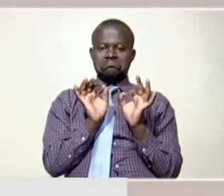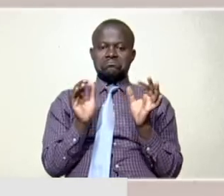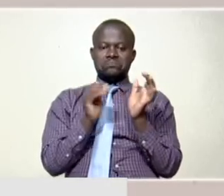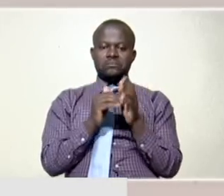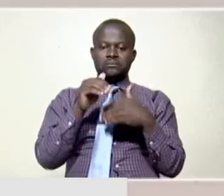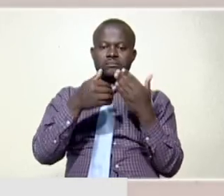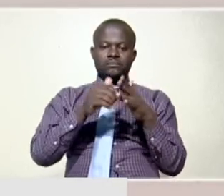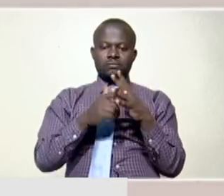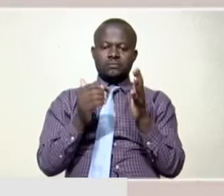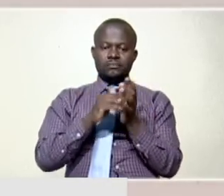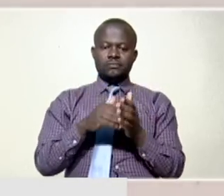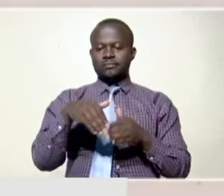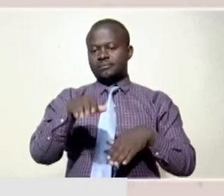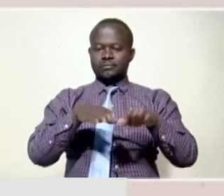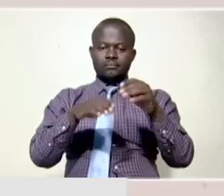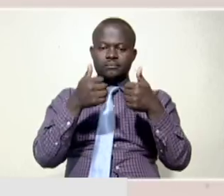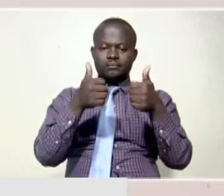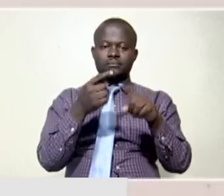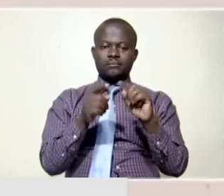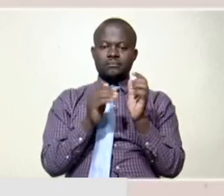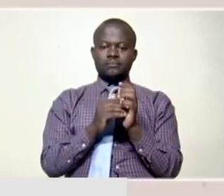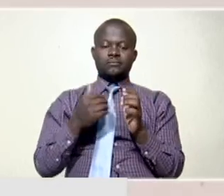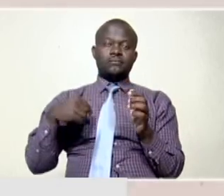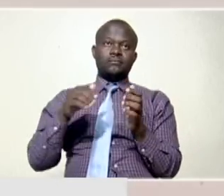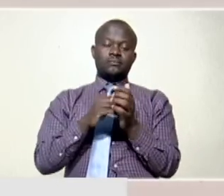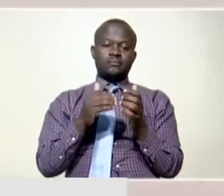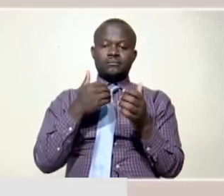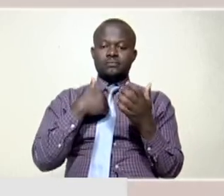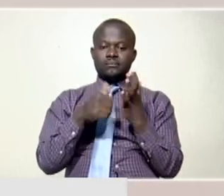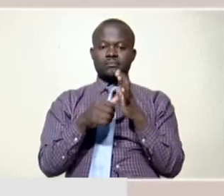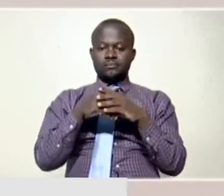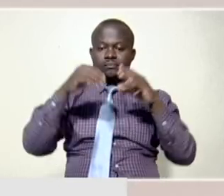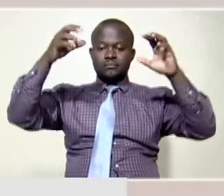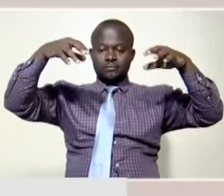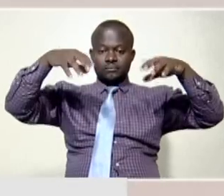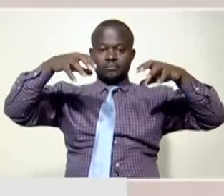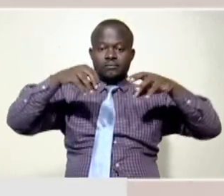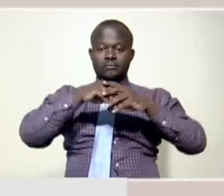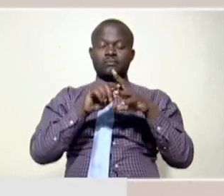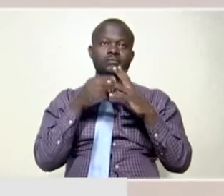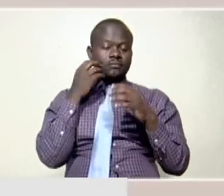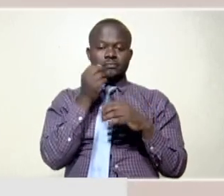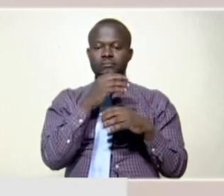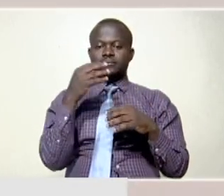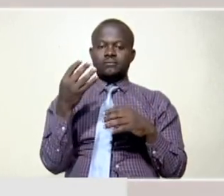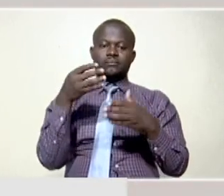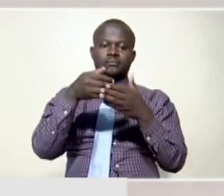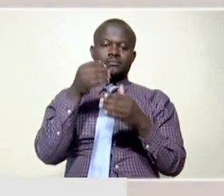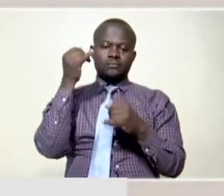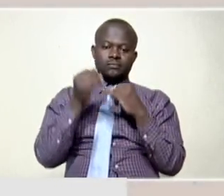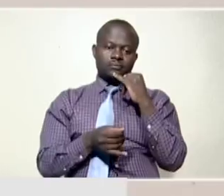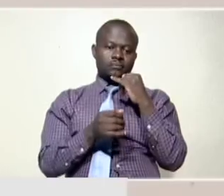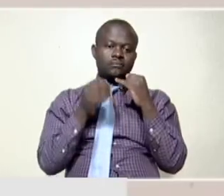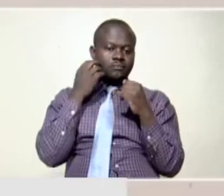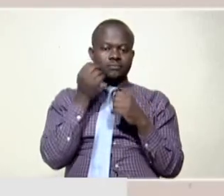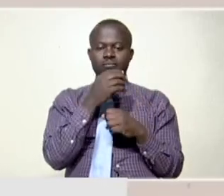hatangira kongera kuba nyabagendwa ariko twongera kugira ibyago mu mvura yo mu itumba kuva mu kwezi kwa kane kugera mu mpera za